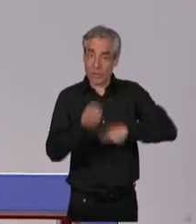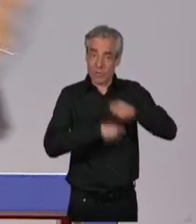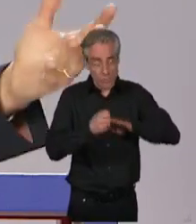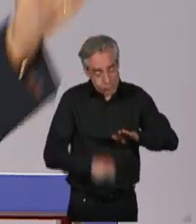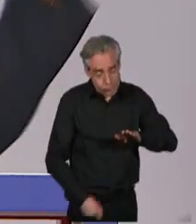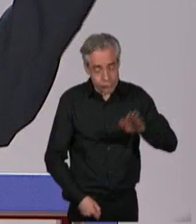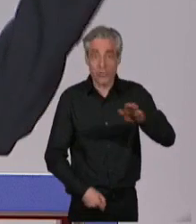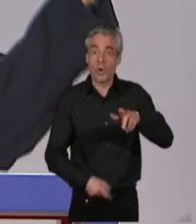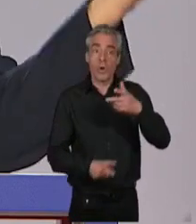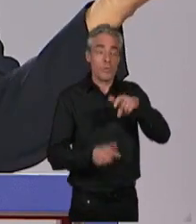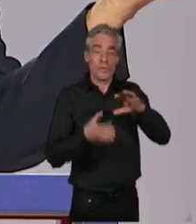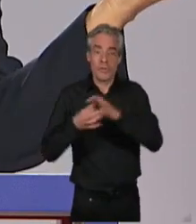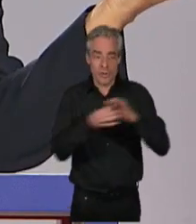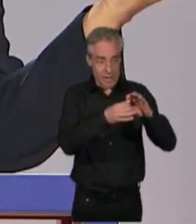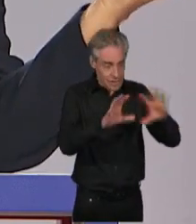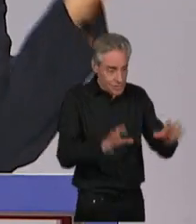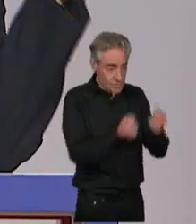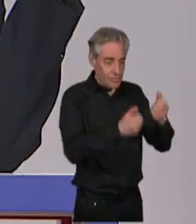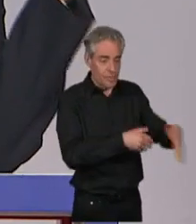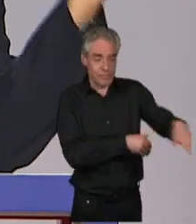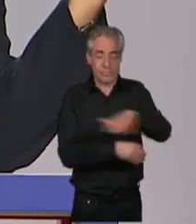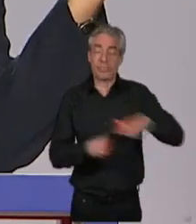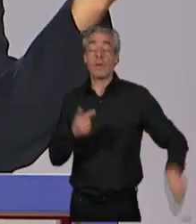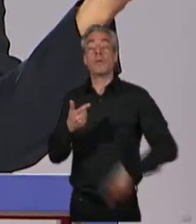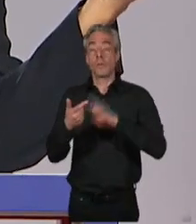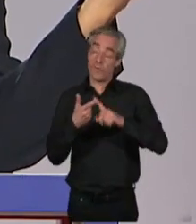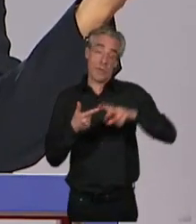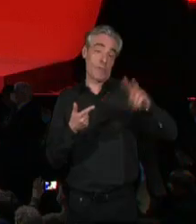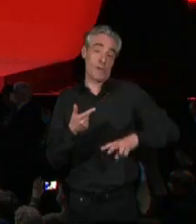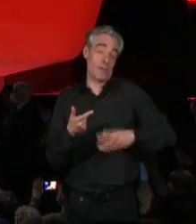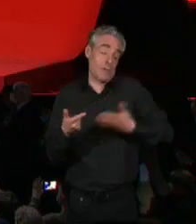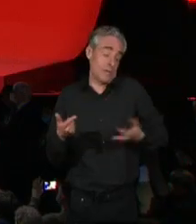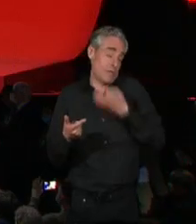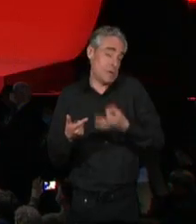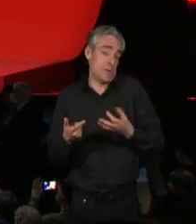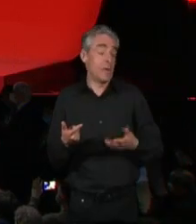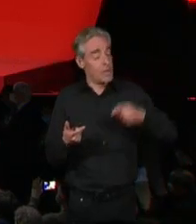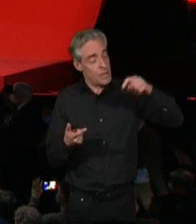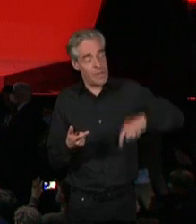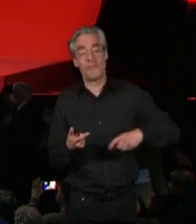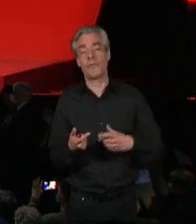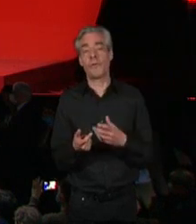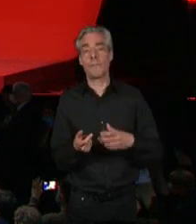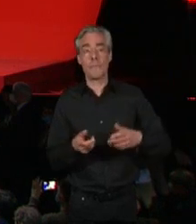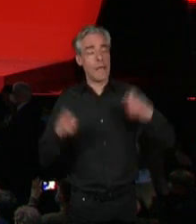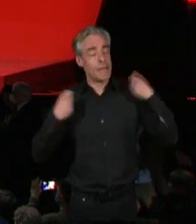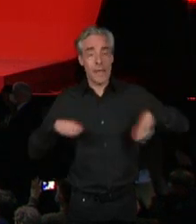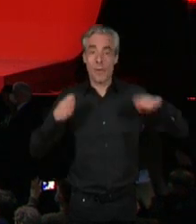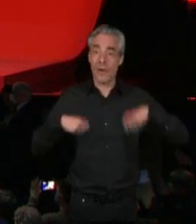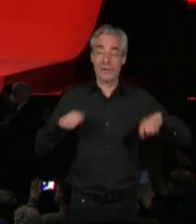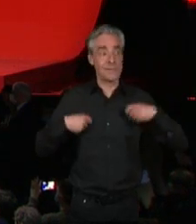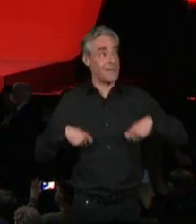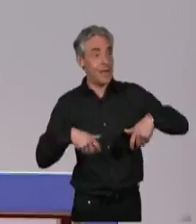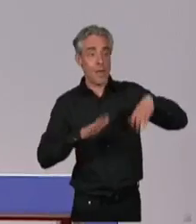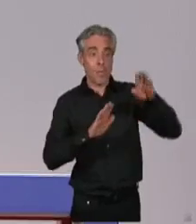croissance, sauver nos solidarités. Et la deuxième vérité, c'est que nous devons dépenser moins